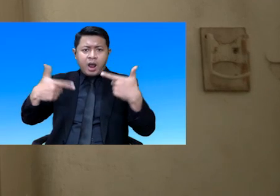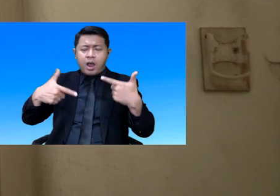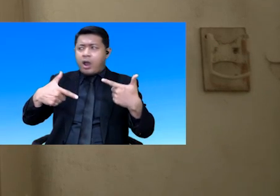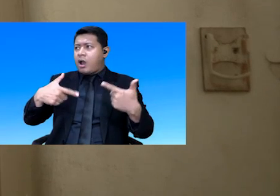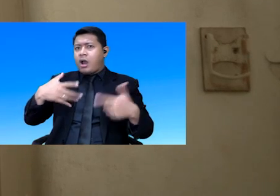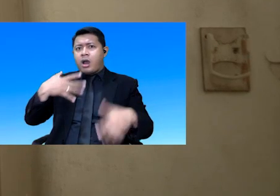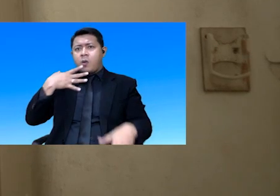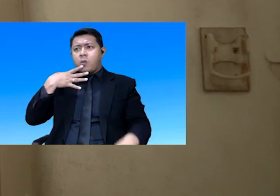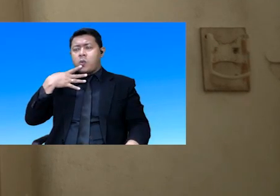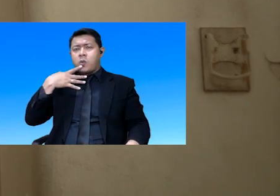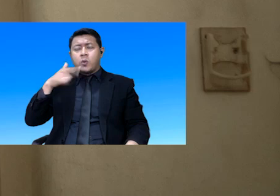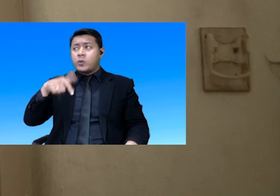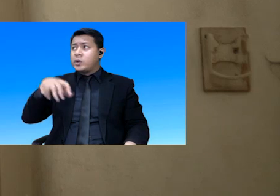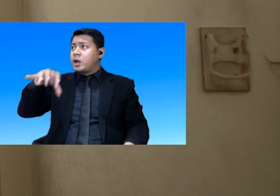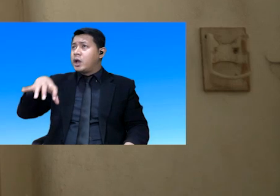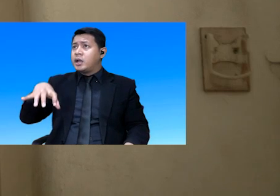Ini ada di